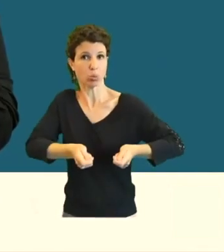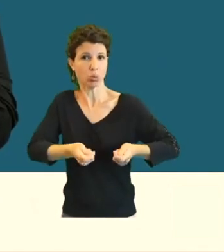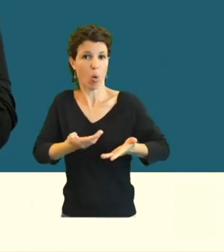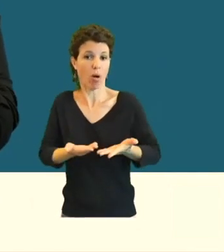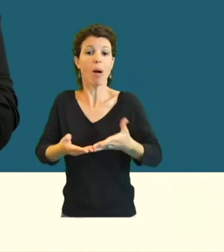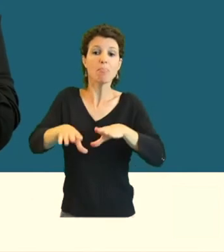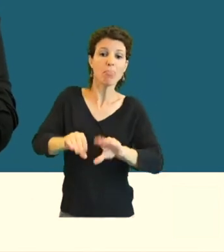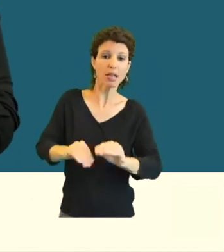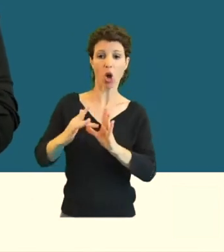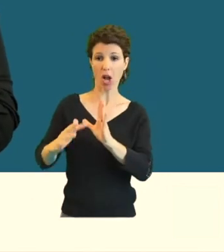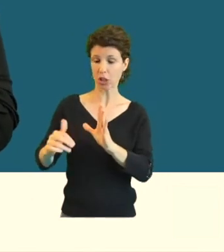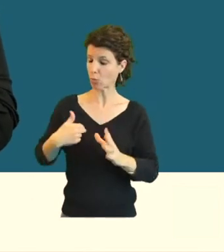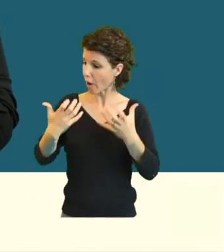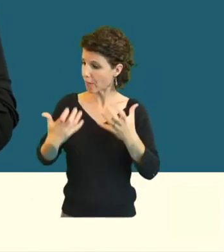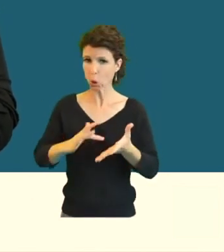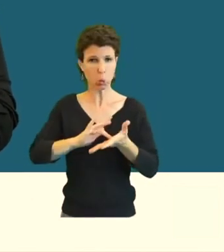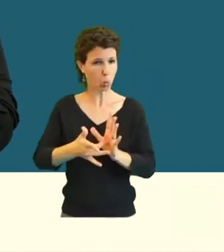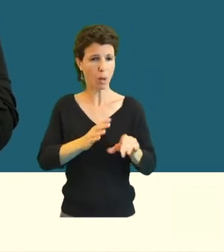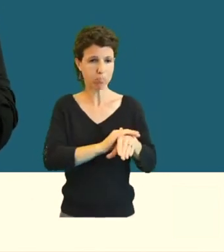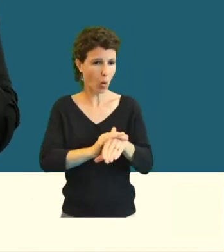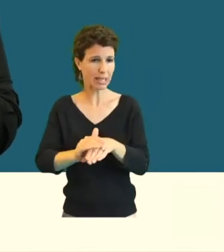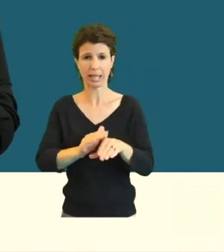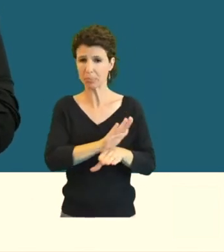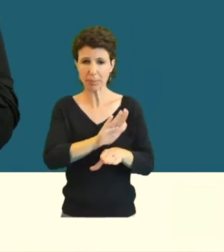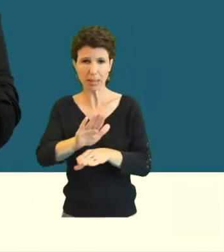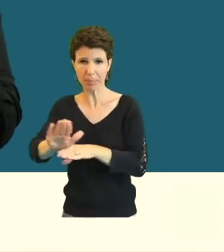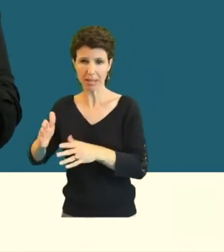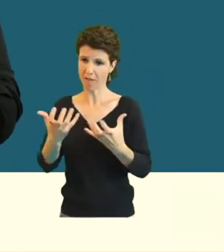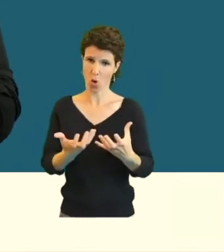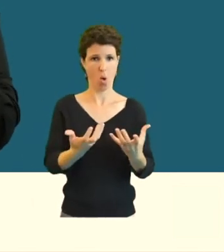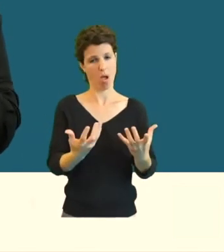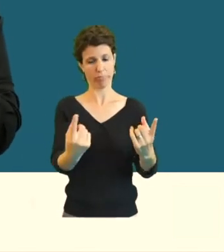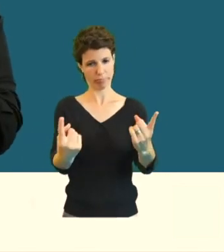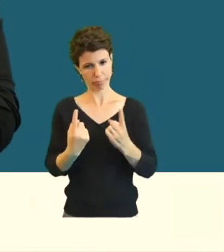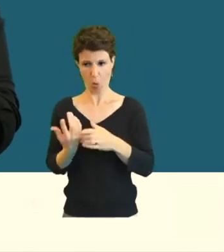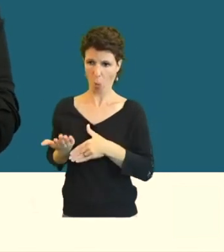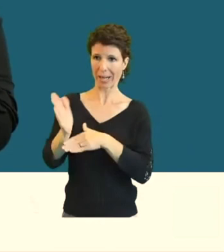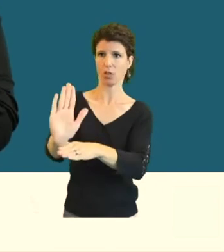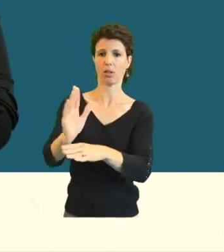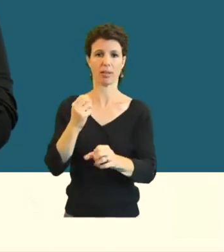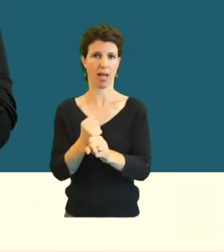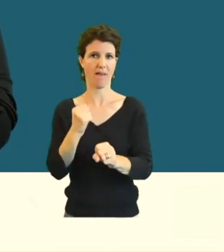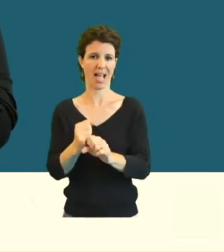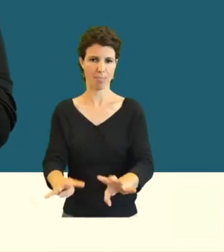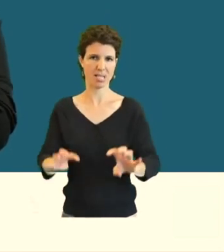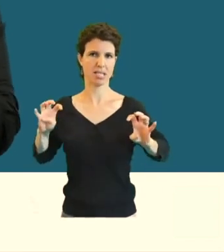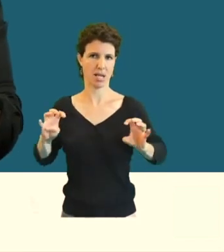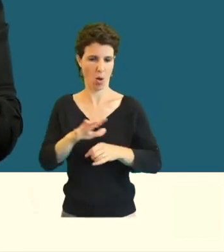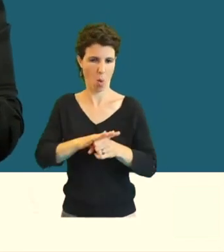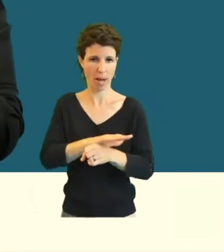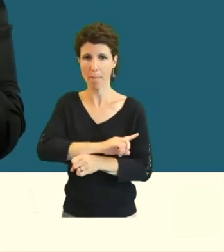crèche, j'ai tenu à ce que toutes les tendances politiques soient représentées pour que ce soit un travail de l'hémicycle et pas uniquement du printemps marseillais. Donc sur